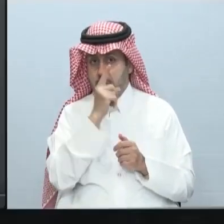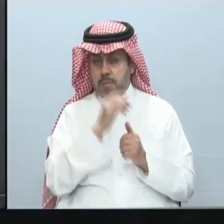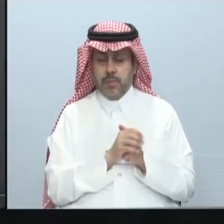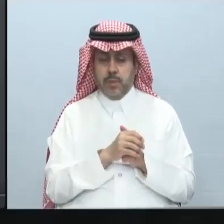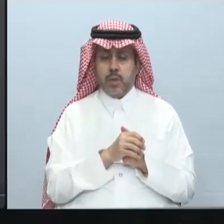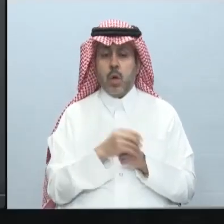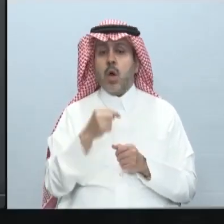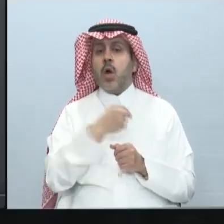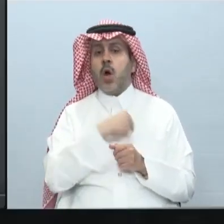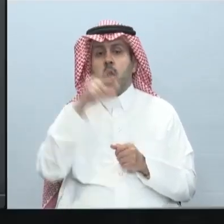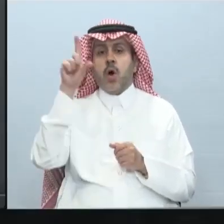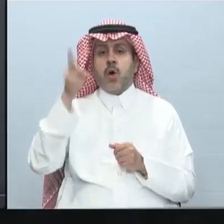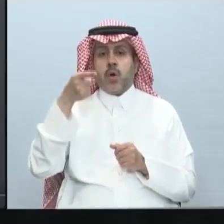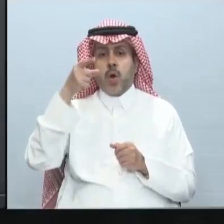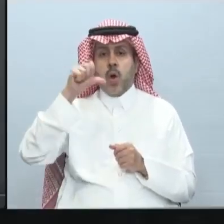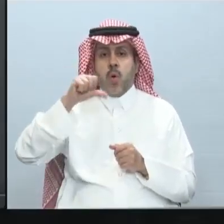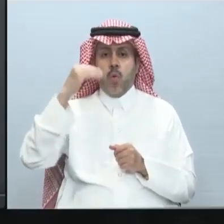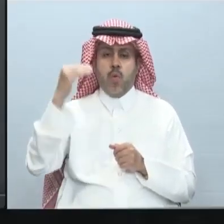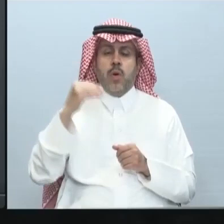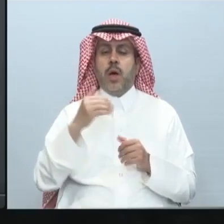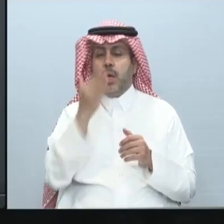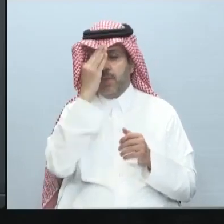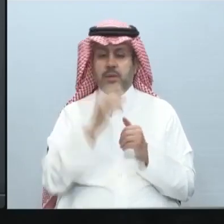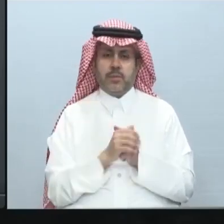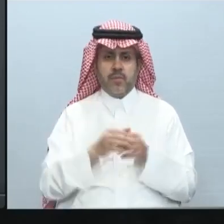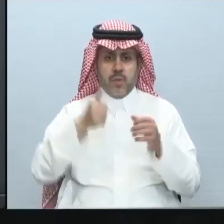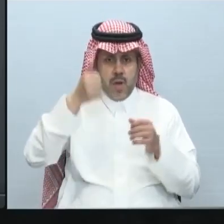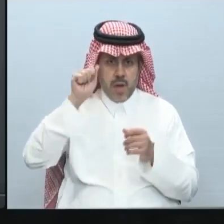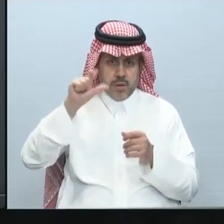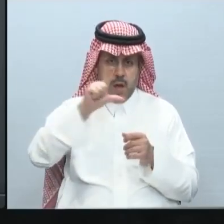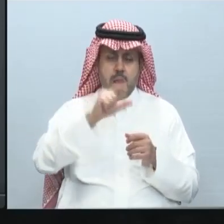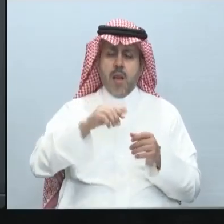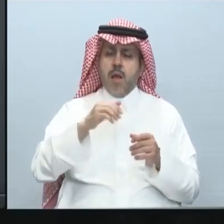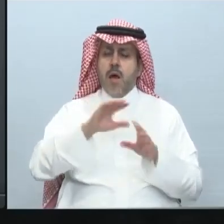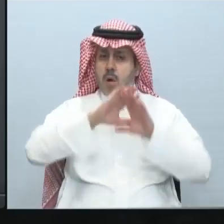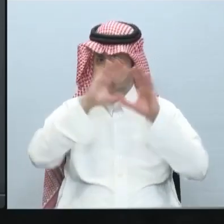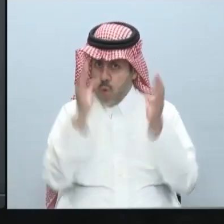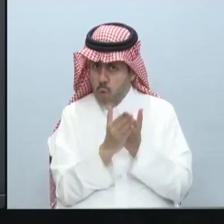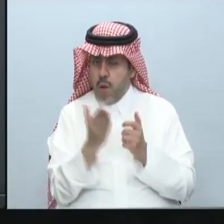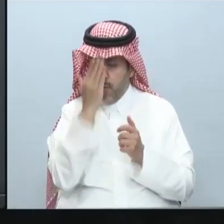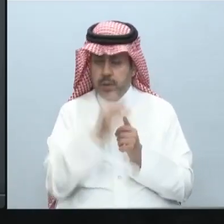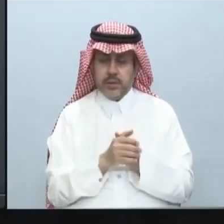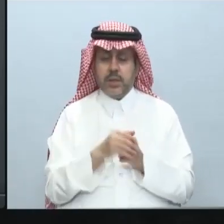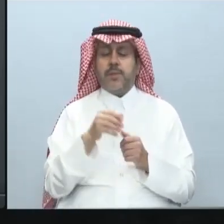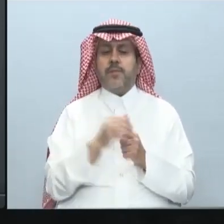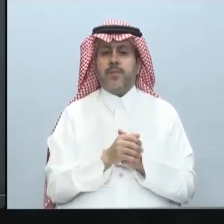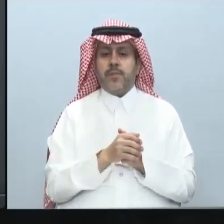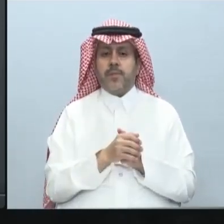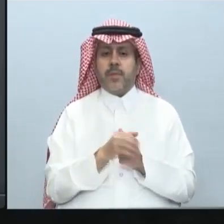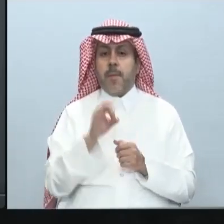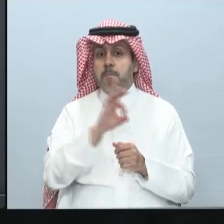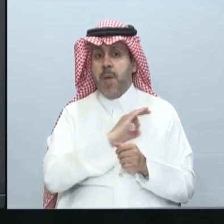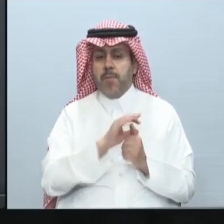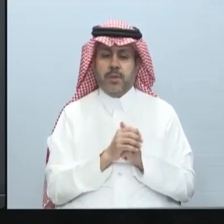روح العبادات وهي اصل العبادات المحبه فلا تقع تسمى عباده بلا